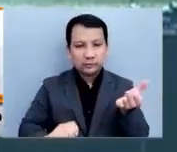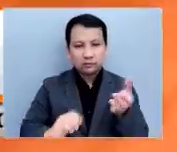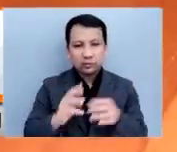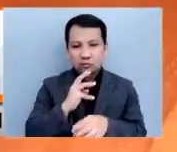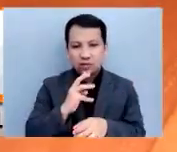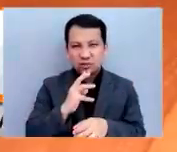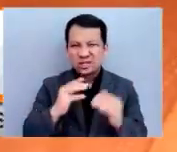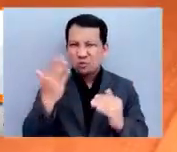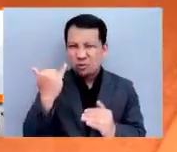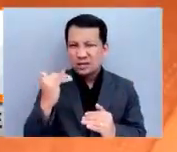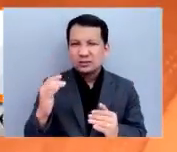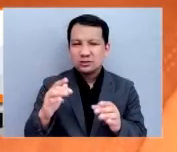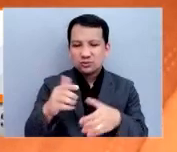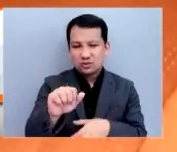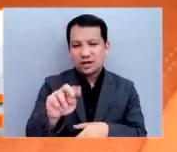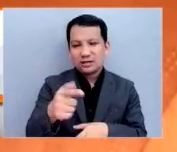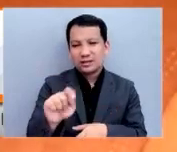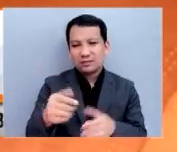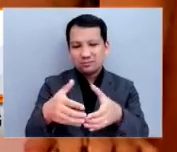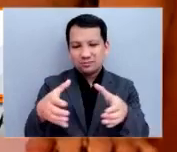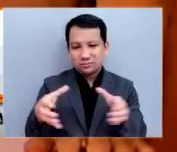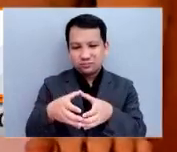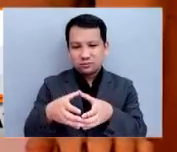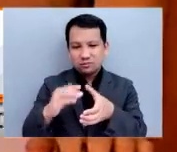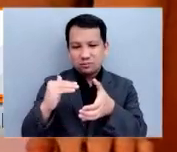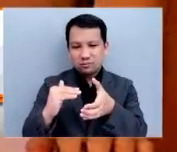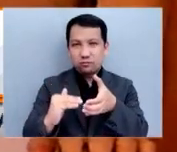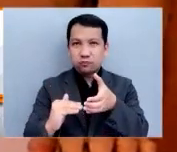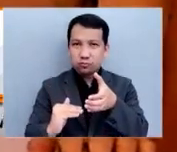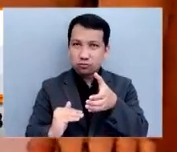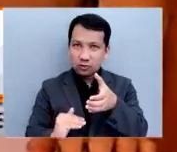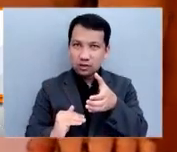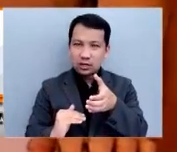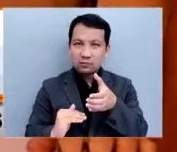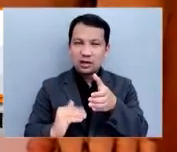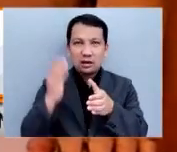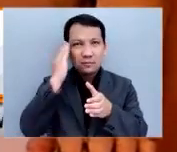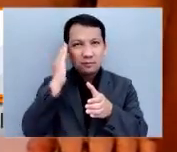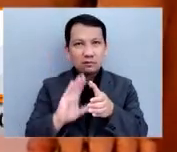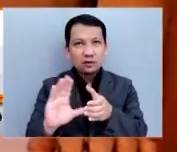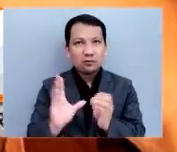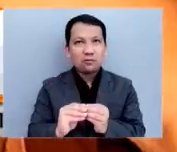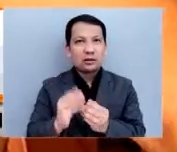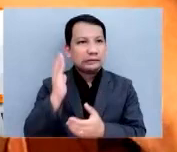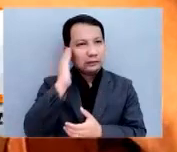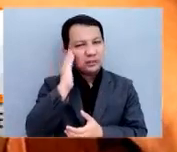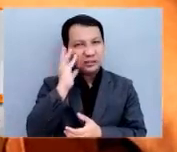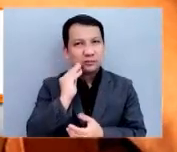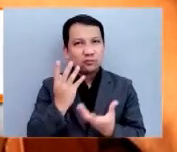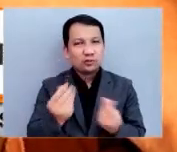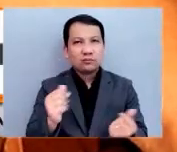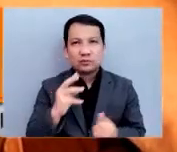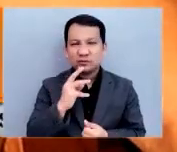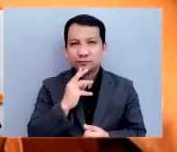Dam. Ayon kay Mang Gary, sa 2 dekadang itinatakbo ng kanyang negosyo, alam na niya ang gagawin kapag walang tubig. Pagdating ng